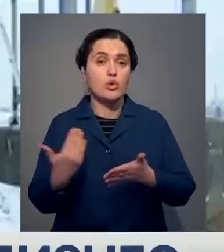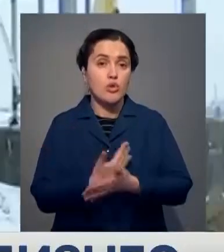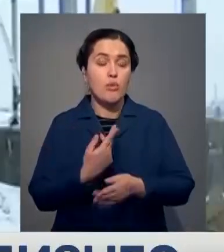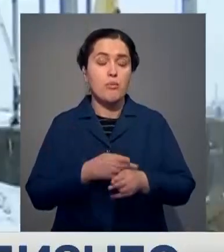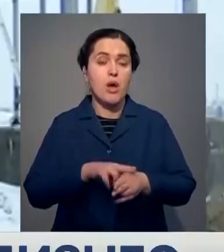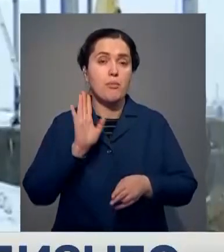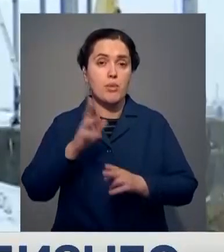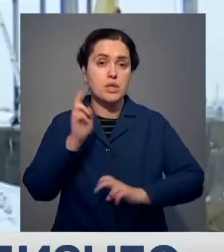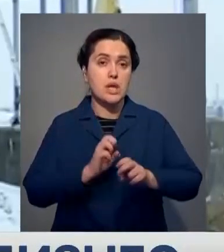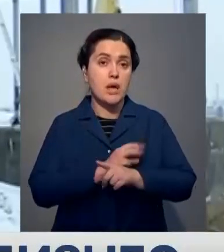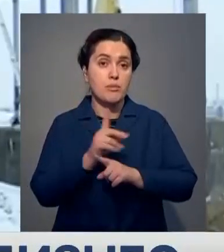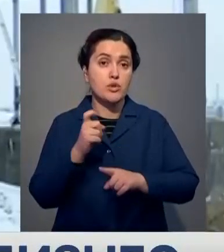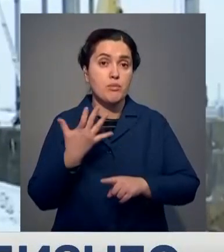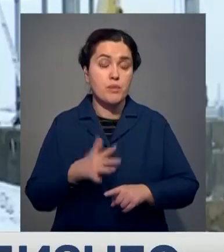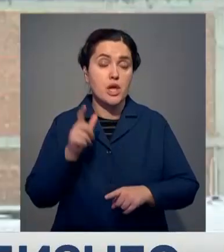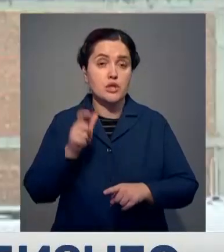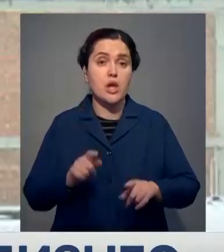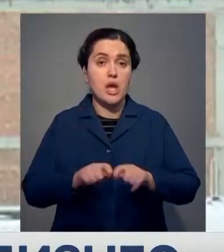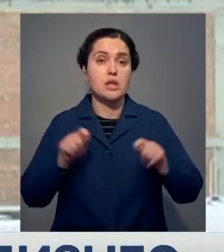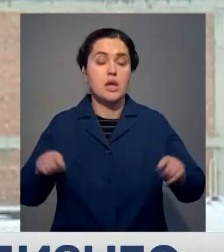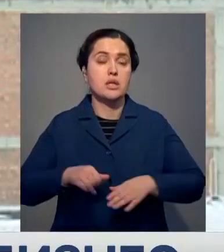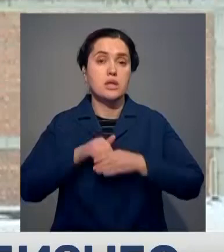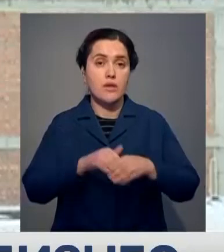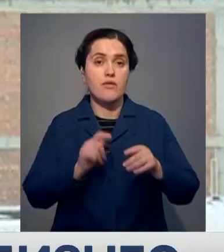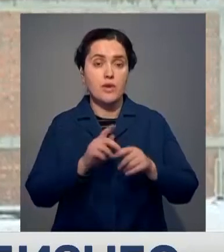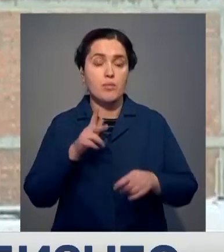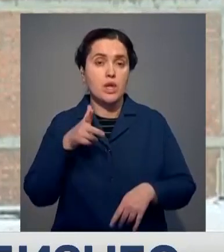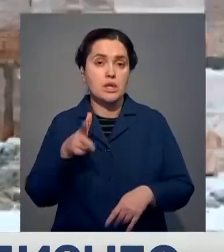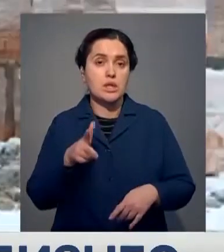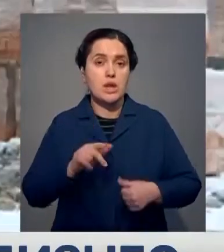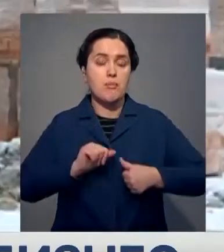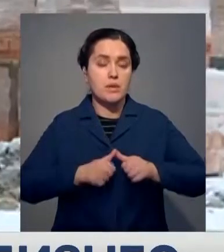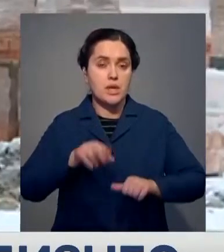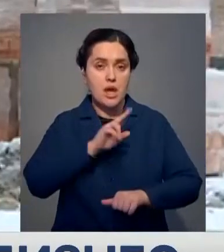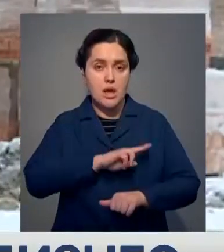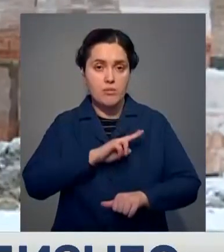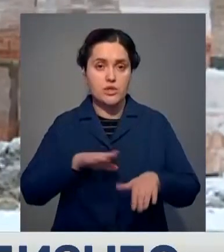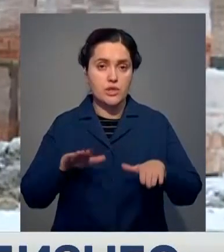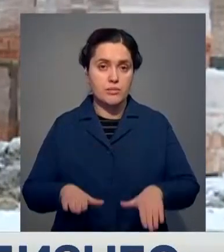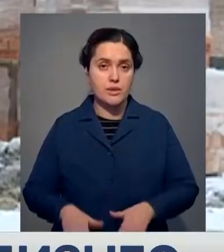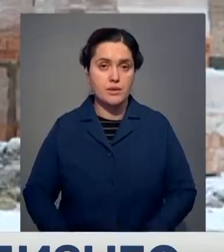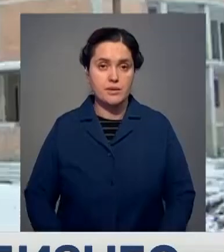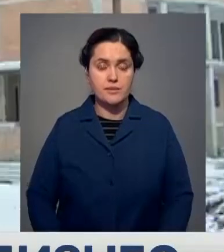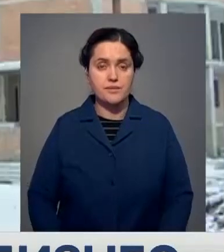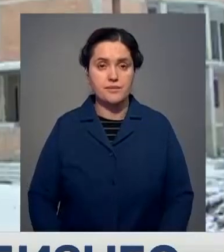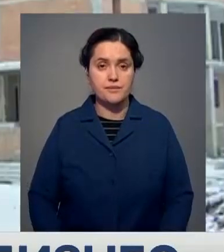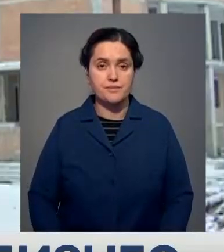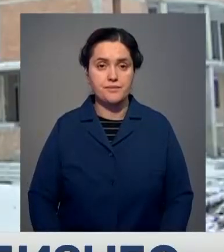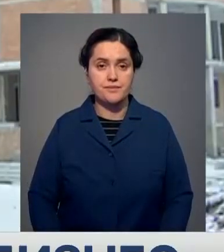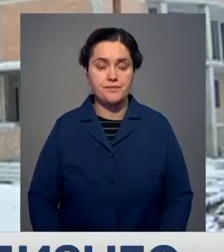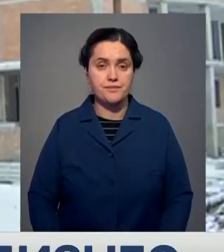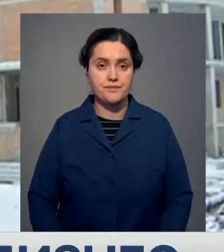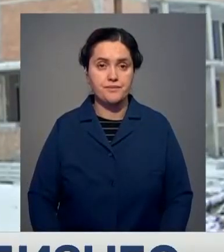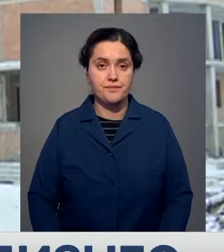работой 150 человек, а после запуска всех инвестпроектов в регионе появится 3000 постоянных рабочих мест. Наталья Строкова, Ермек Мухамедьяров, Кустанайская область,